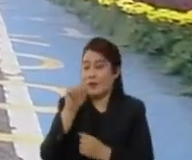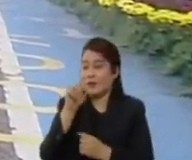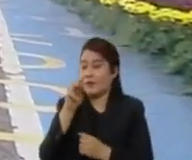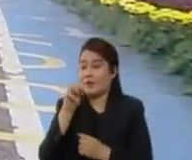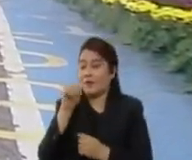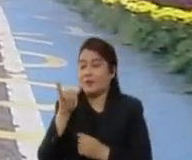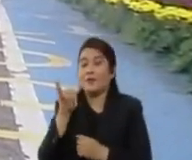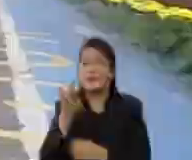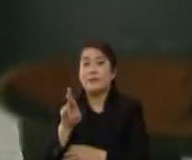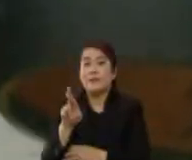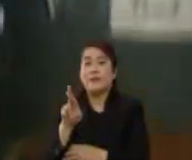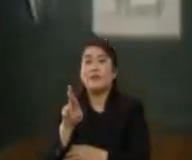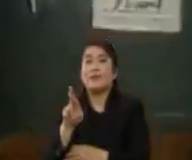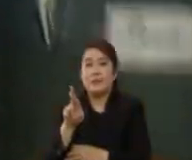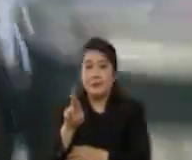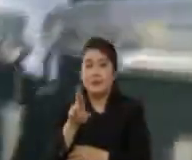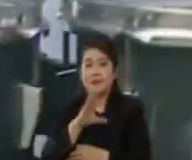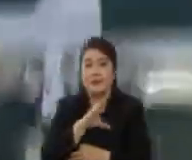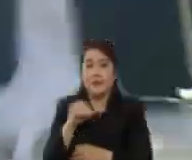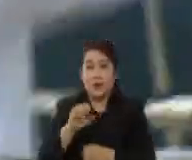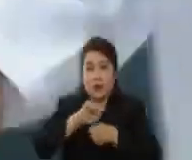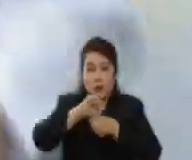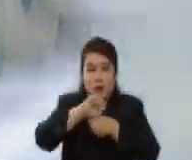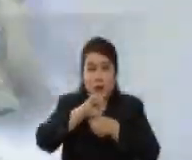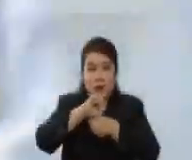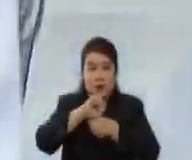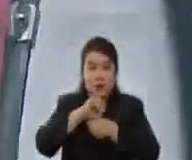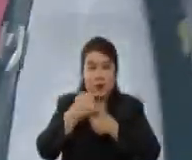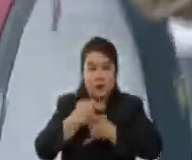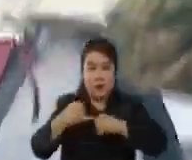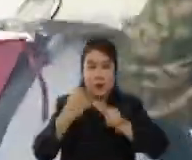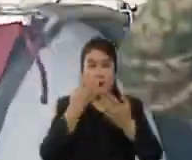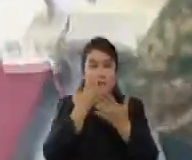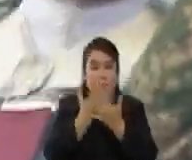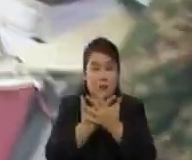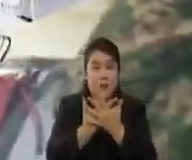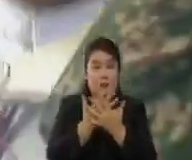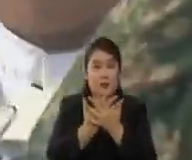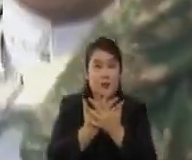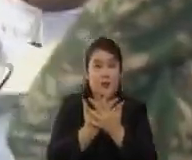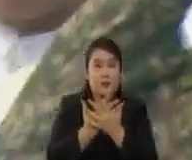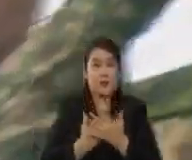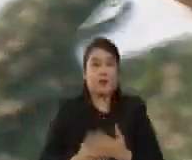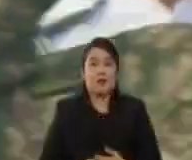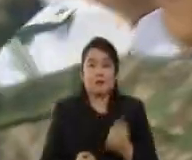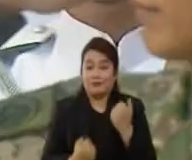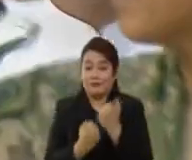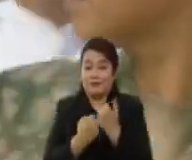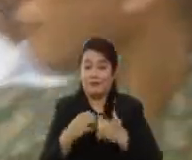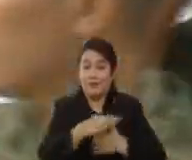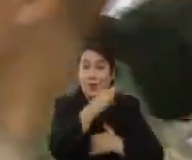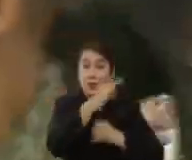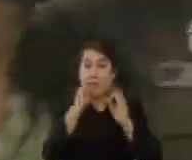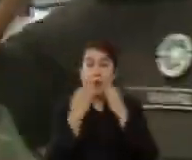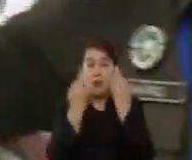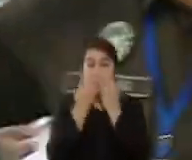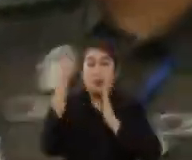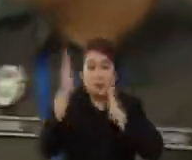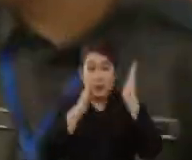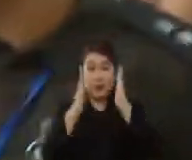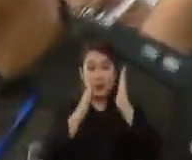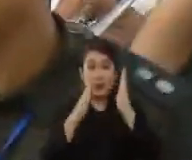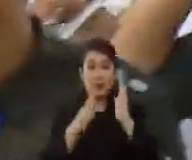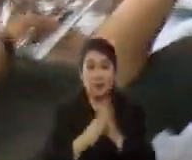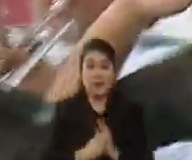Zal bin Abdullah ialah kontingen Jabatan Penjara yang mendukung aspirasi keluarga Malaysia berpaksikan